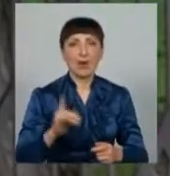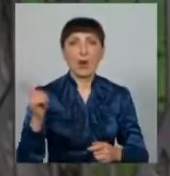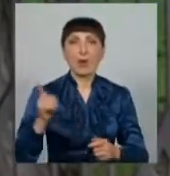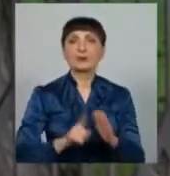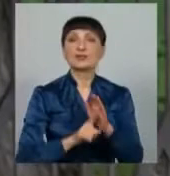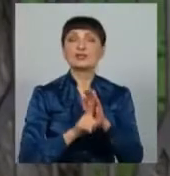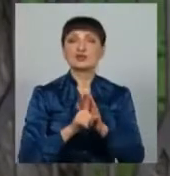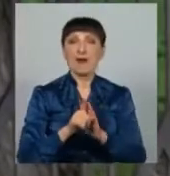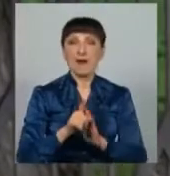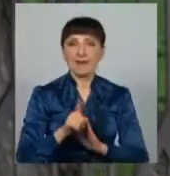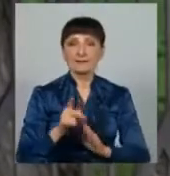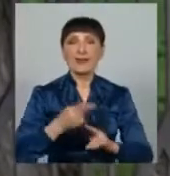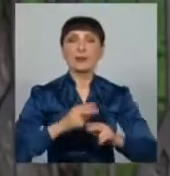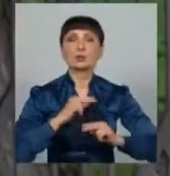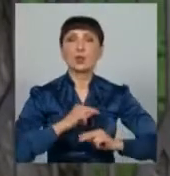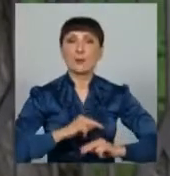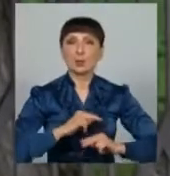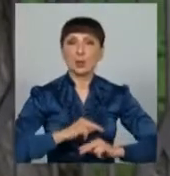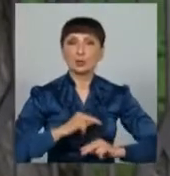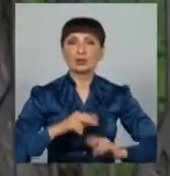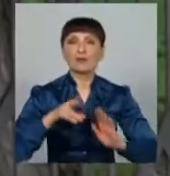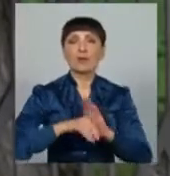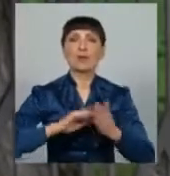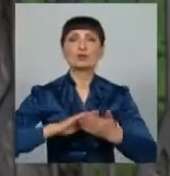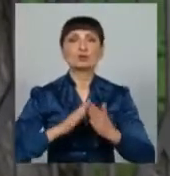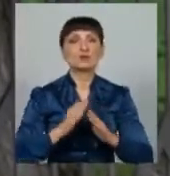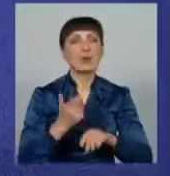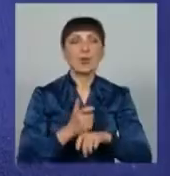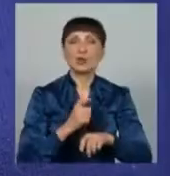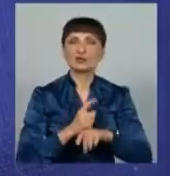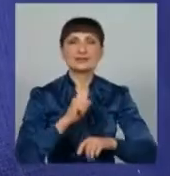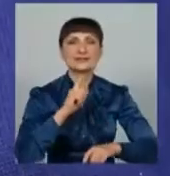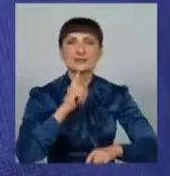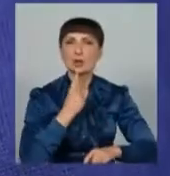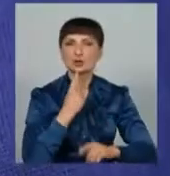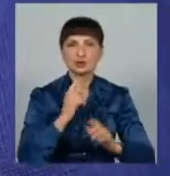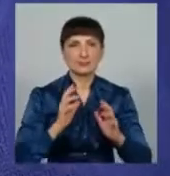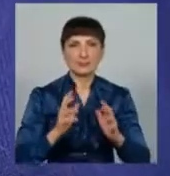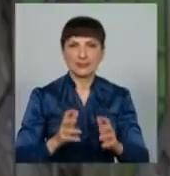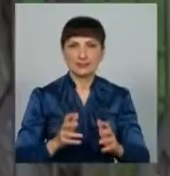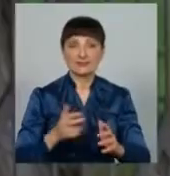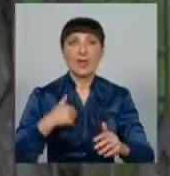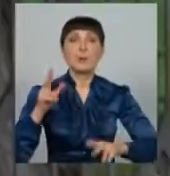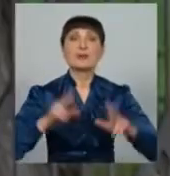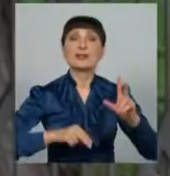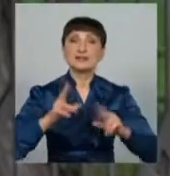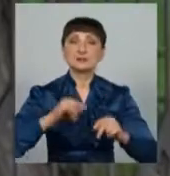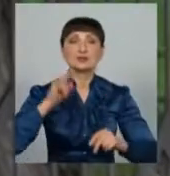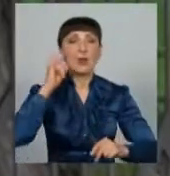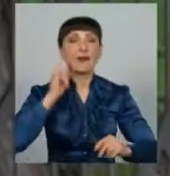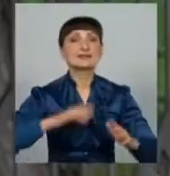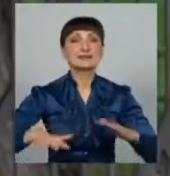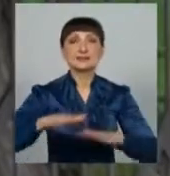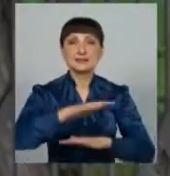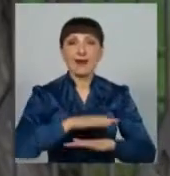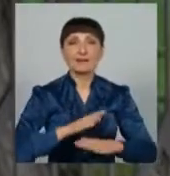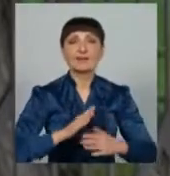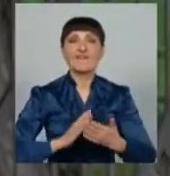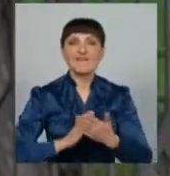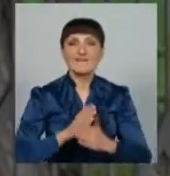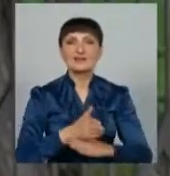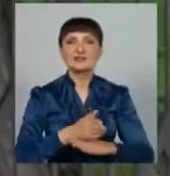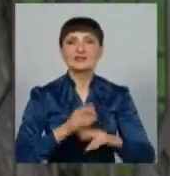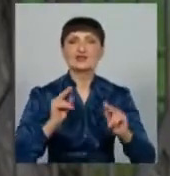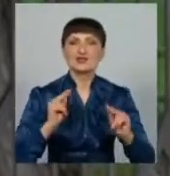начинает эту работу в условиях очень сложного мира. Надеемся, что Казахстан выйдет с честью